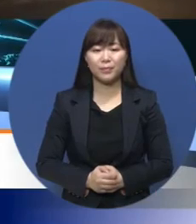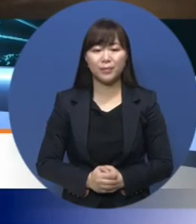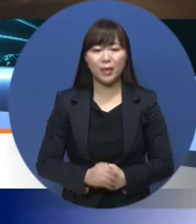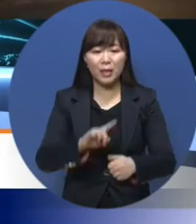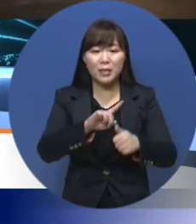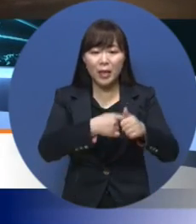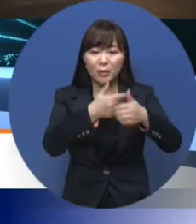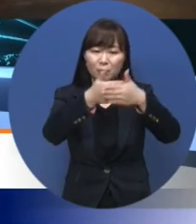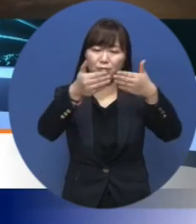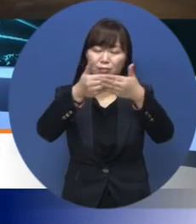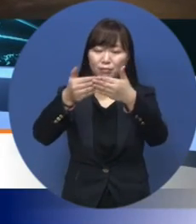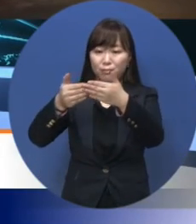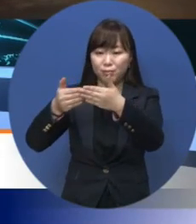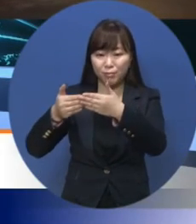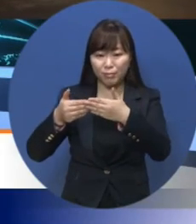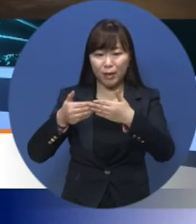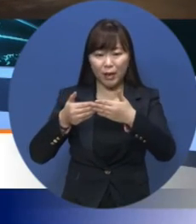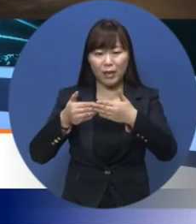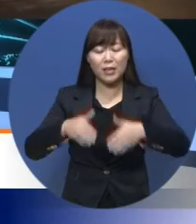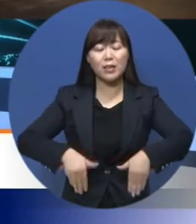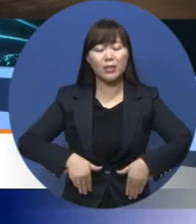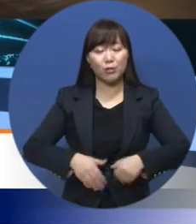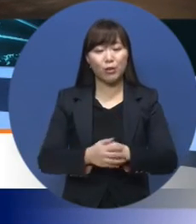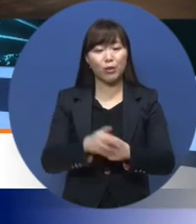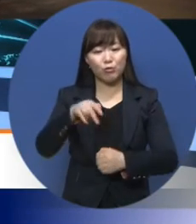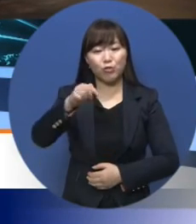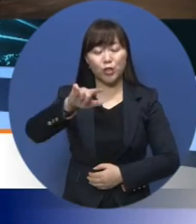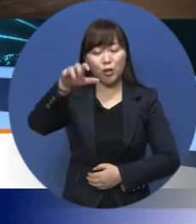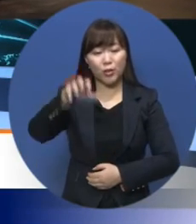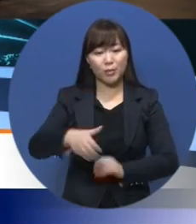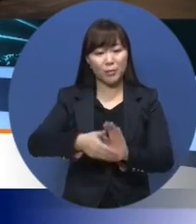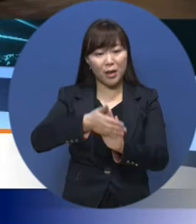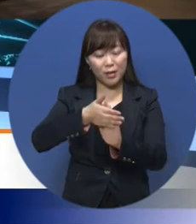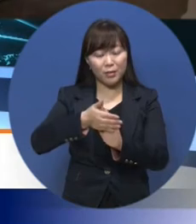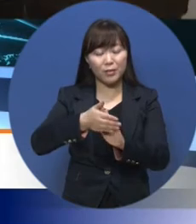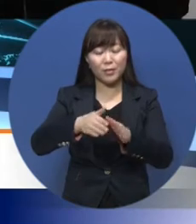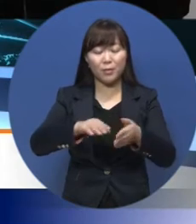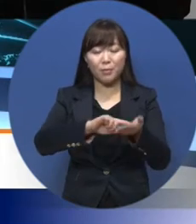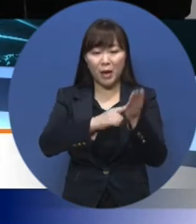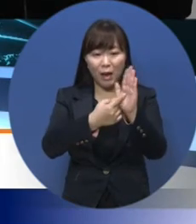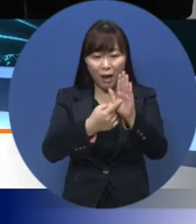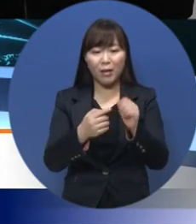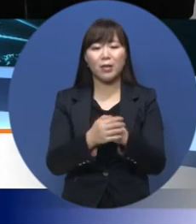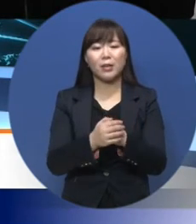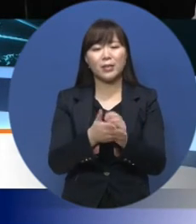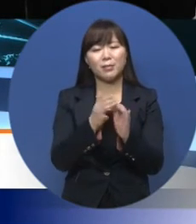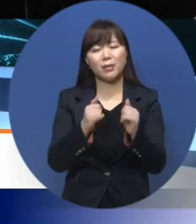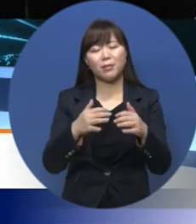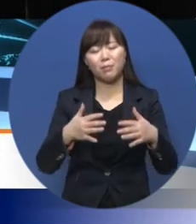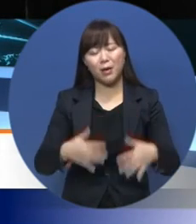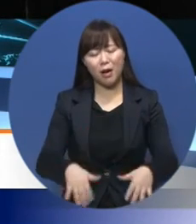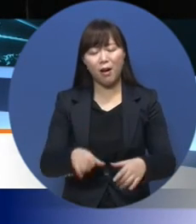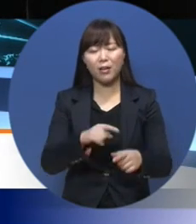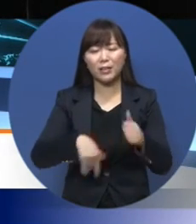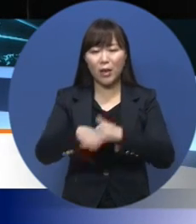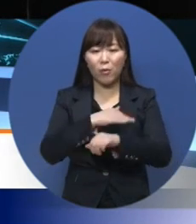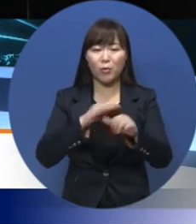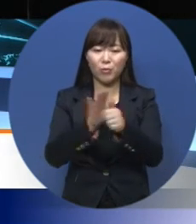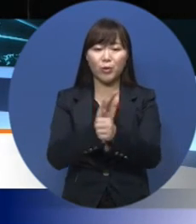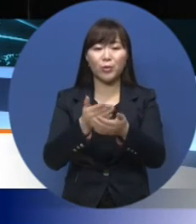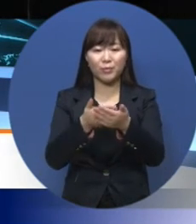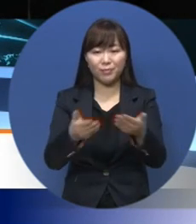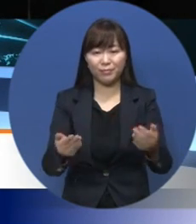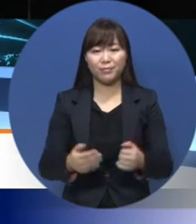자연을 화폭에 가득 담은 전시가 전남 순천에서 열려 시민들의 지친 일상 속 위로가 되어주고 있습니다.